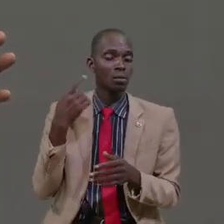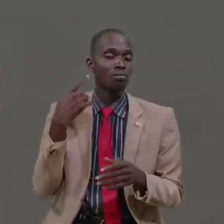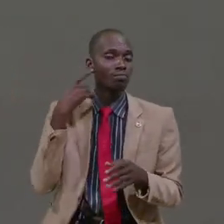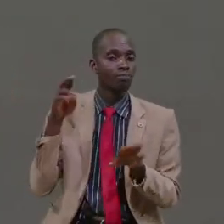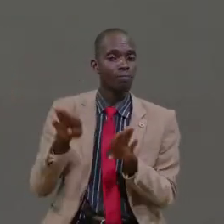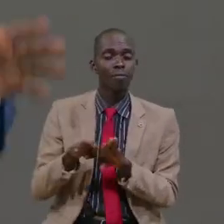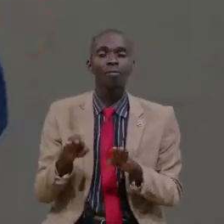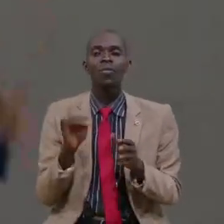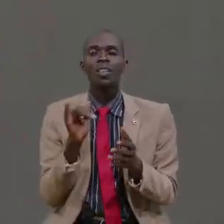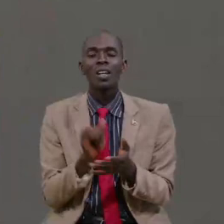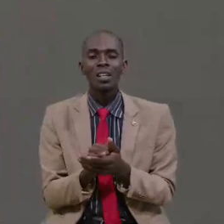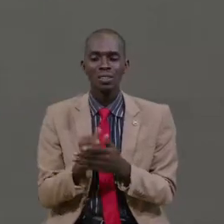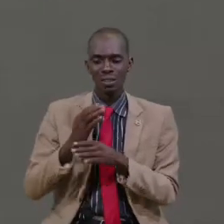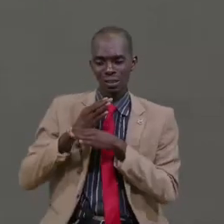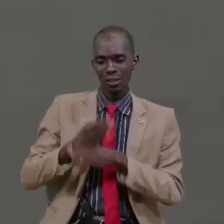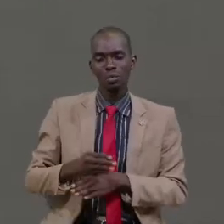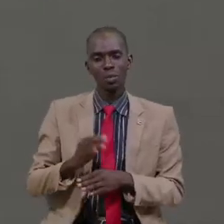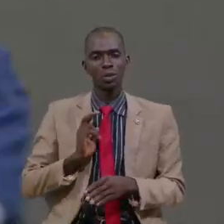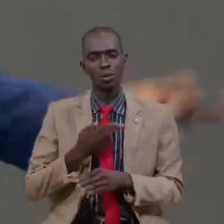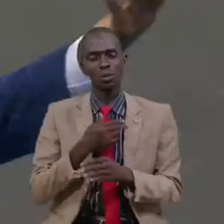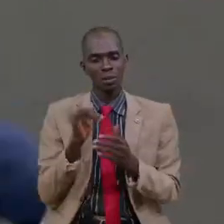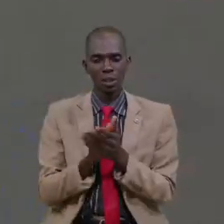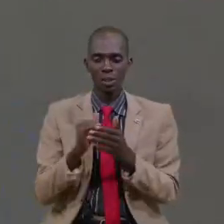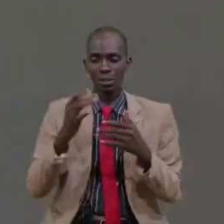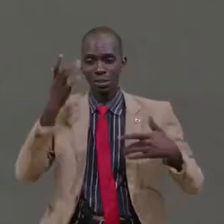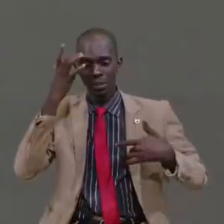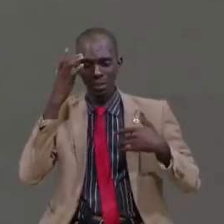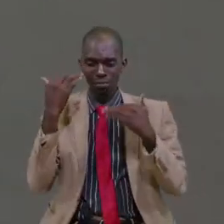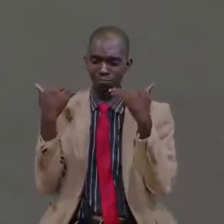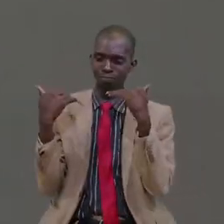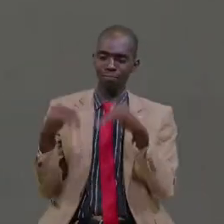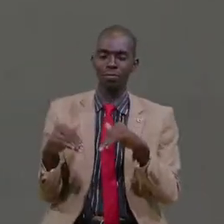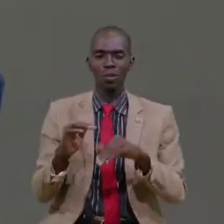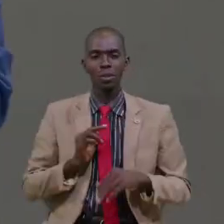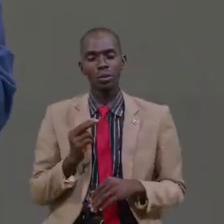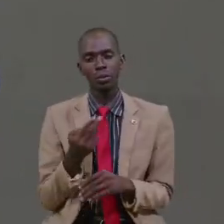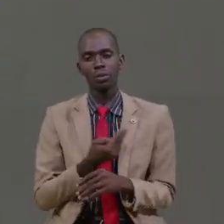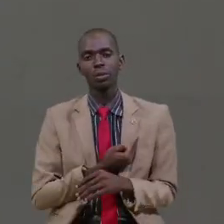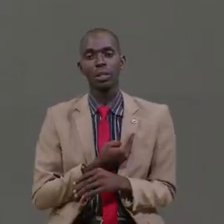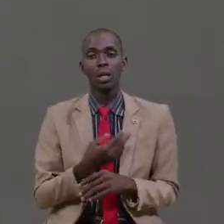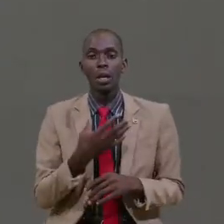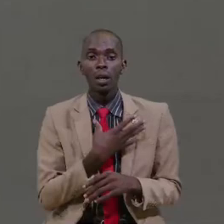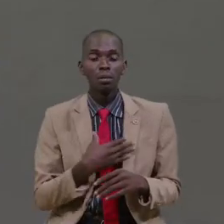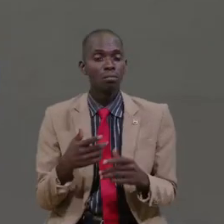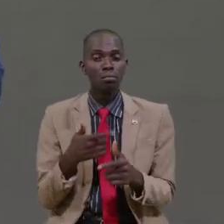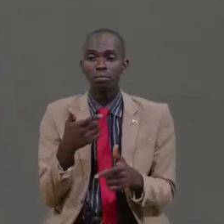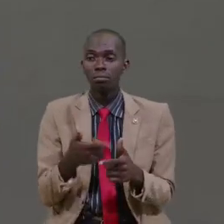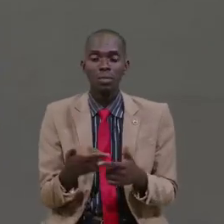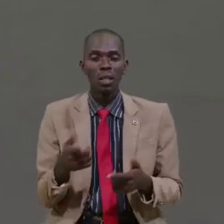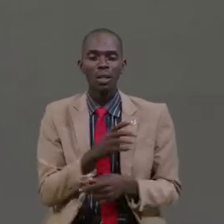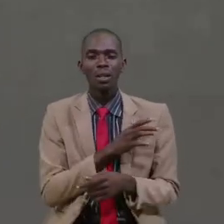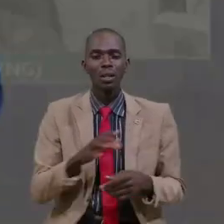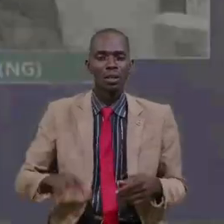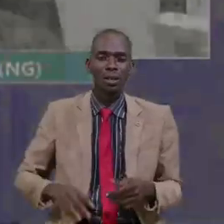de la sourdité. Cela nous limite. La maladie nous limite. L'infirmité nous limite.